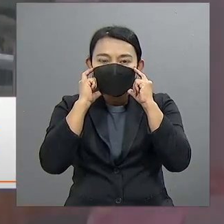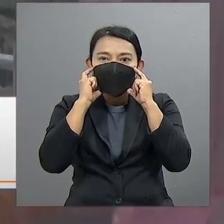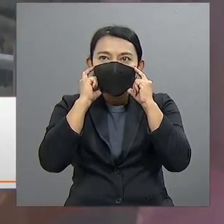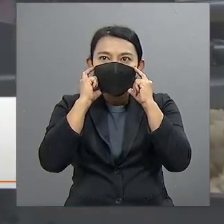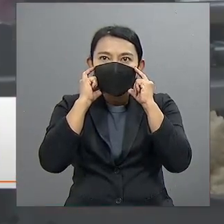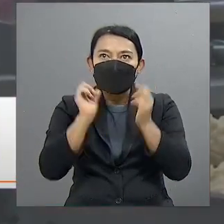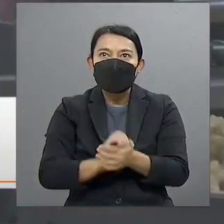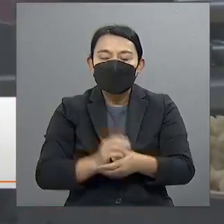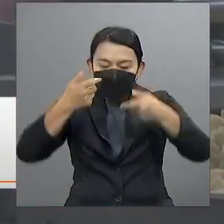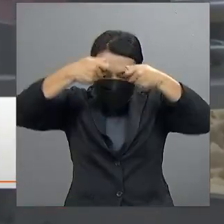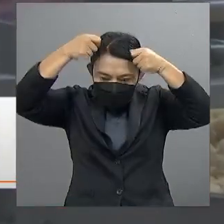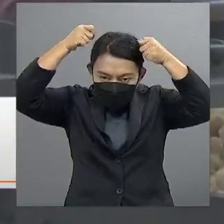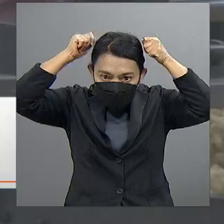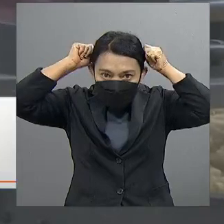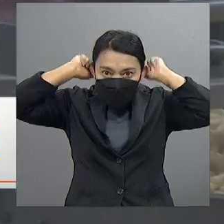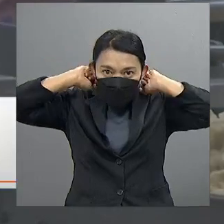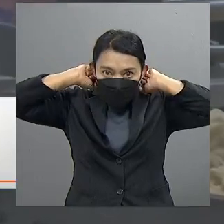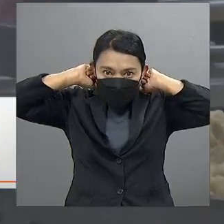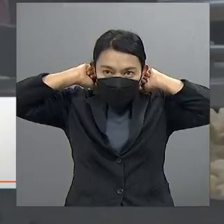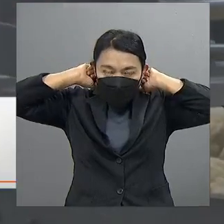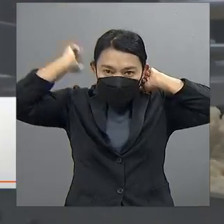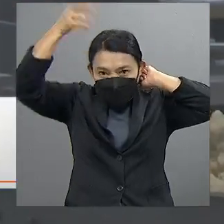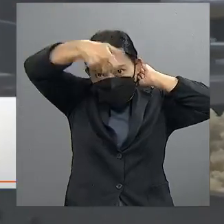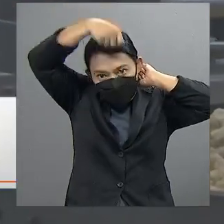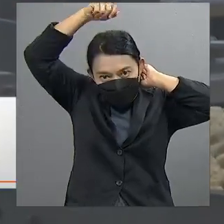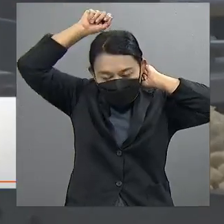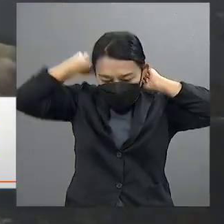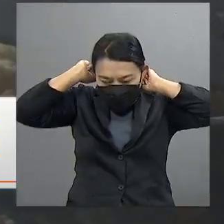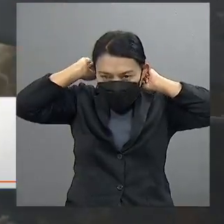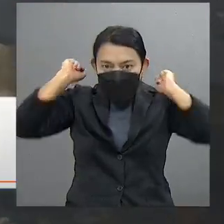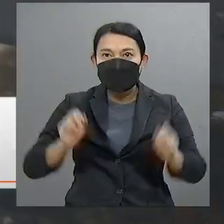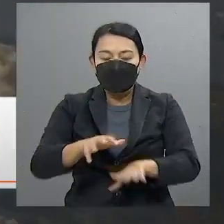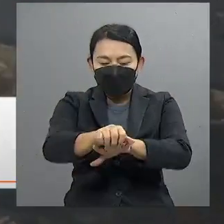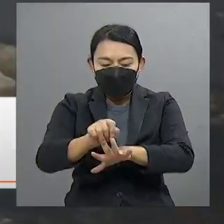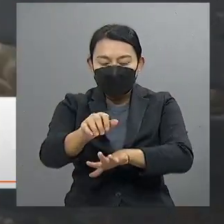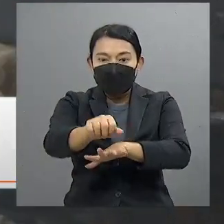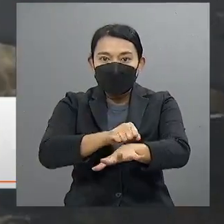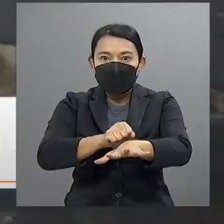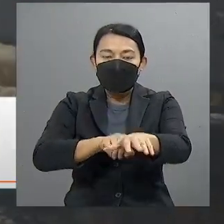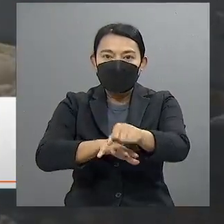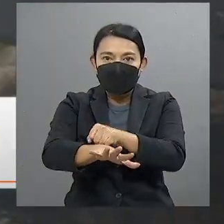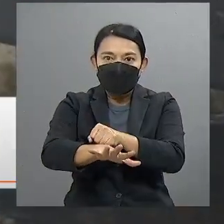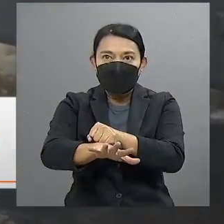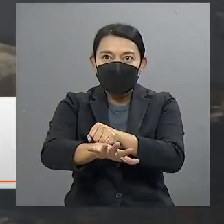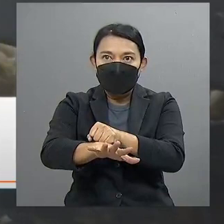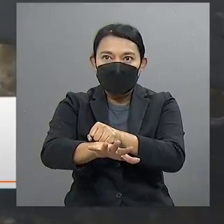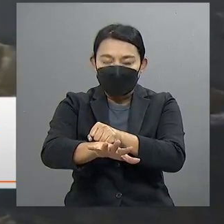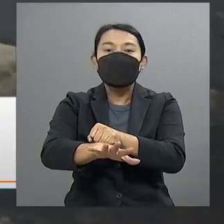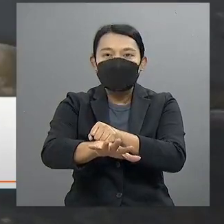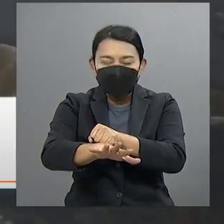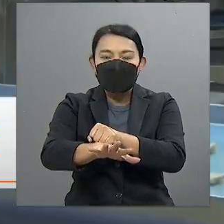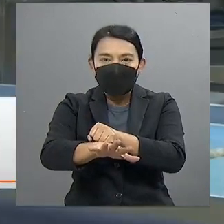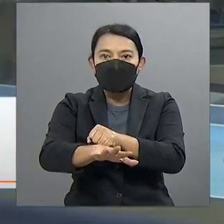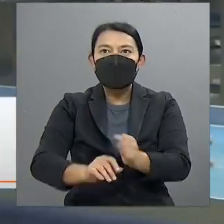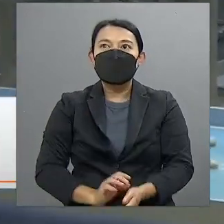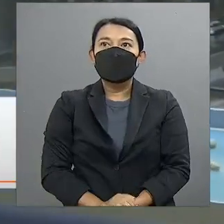ะครับหรือว่ามีการใส่หมวกทับอีกทีนึงนะครับหรือแม้กระทั่งถุงมือครับเขาก็จะมีการดามมือก็จะมีการใส่ถุงมือด้วยนะครับซึ่งพวกนี้ครับ